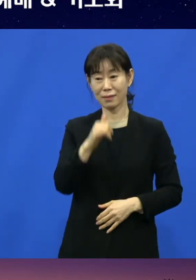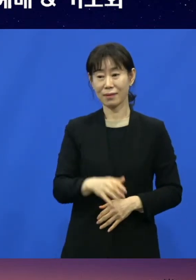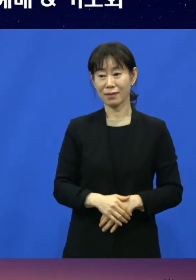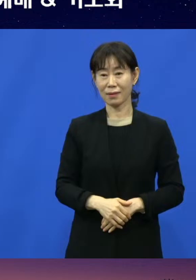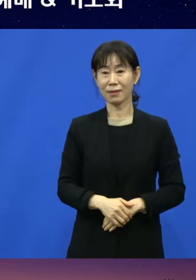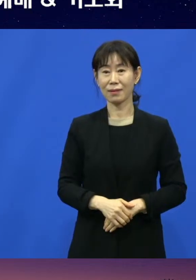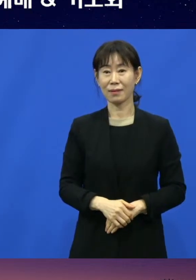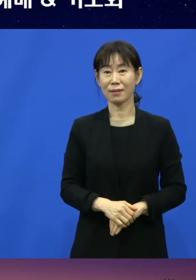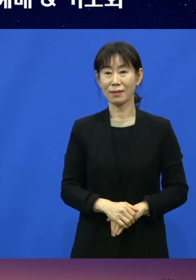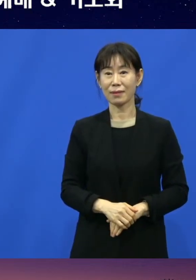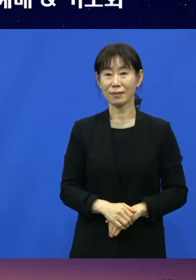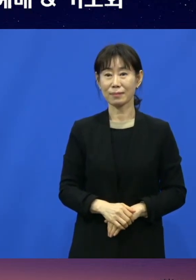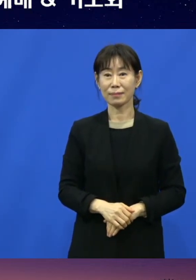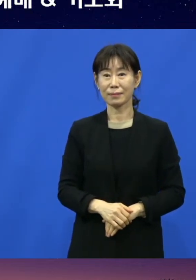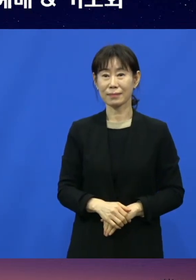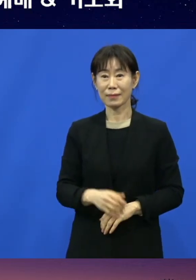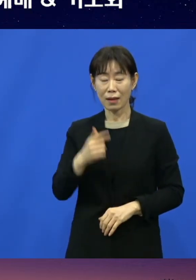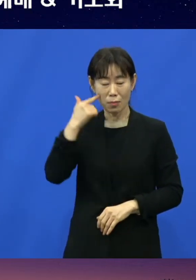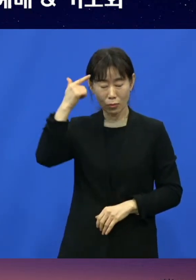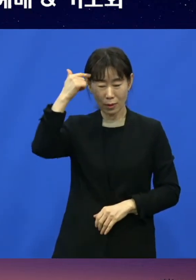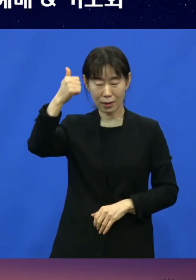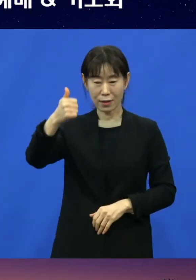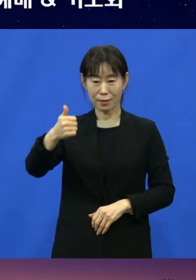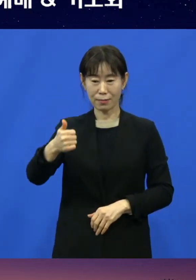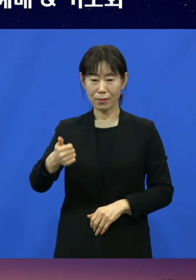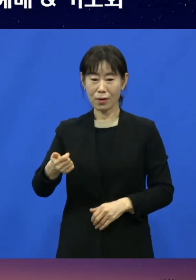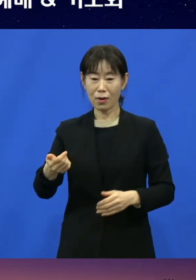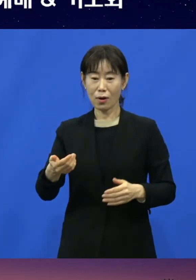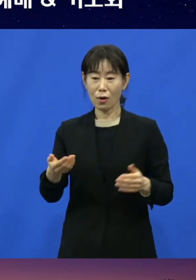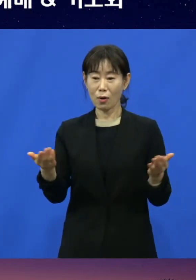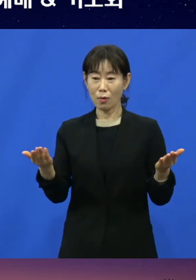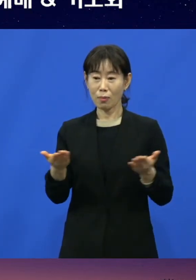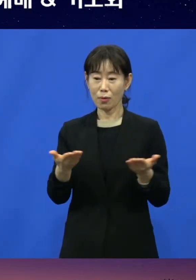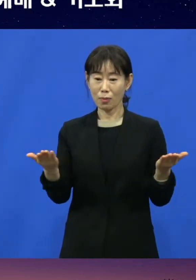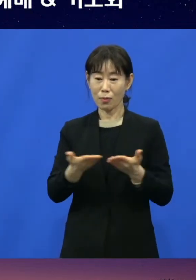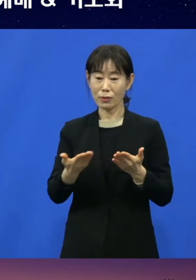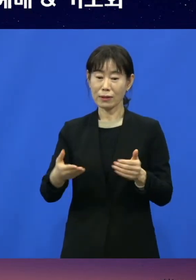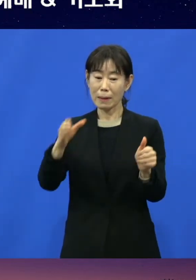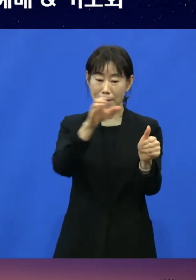조금 더 부탁하면 그냥 교회 안 나올 겁니다, 이럴 것 같은 얼굴이 있어요.